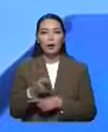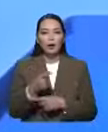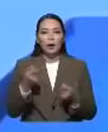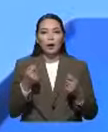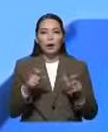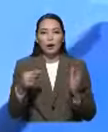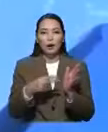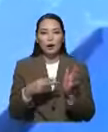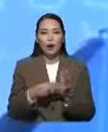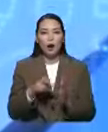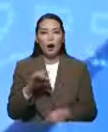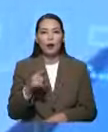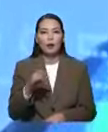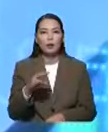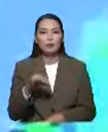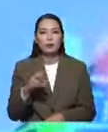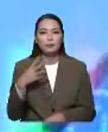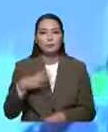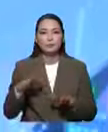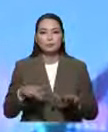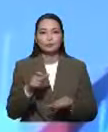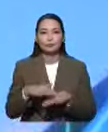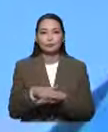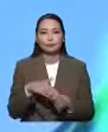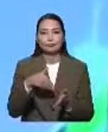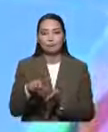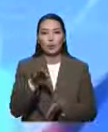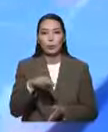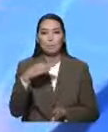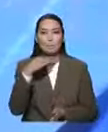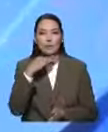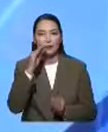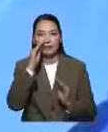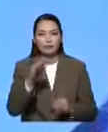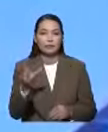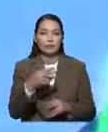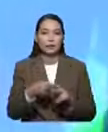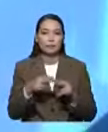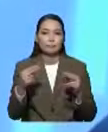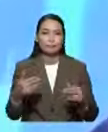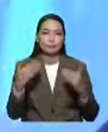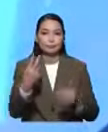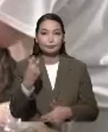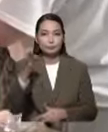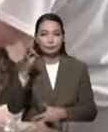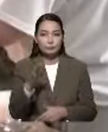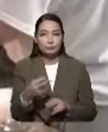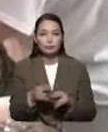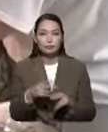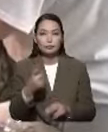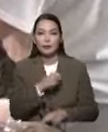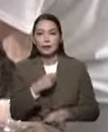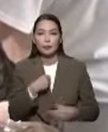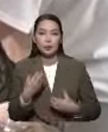Аргентине вынуждает местных жителей отказываться от мяса виной всему инфляция в 200% - это один из самых